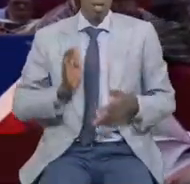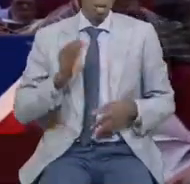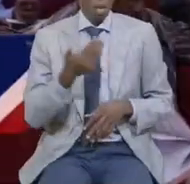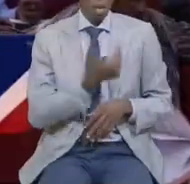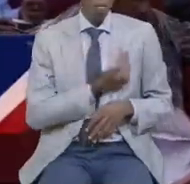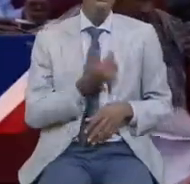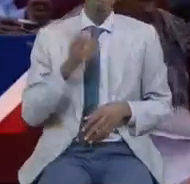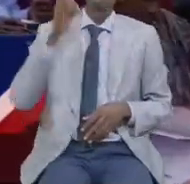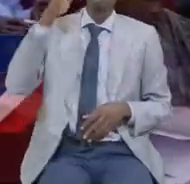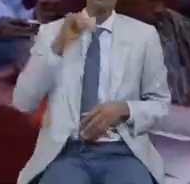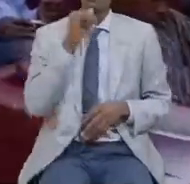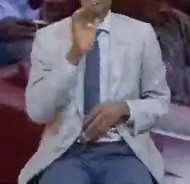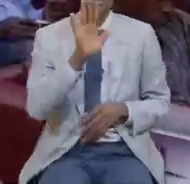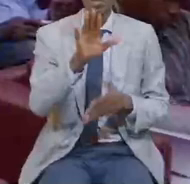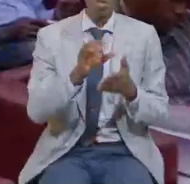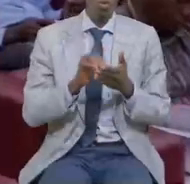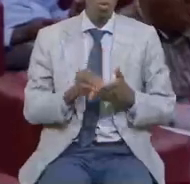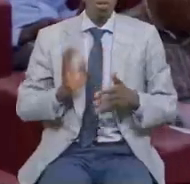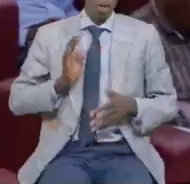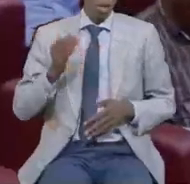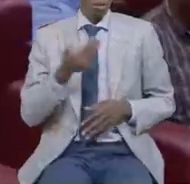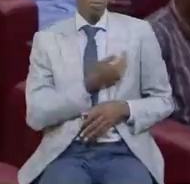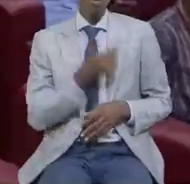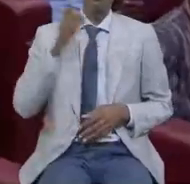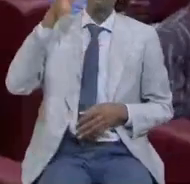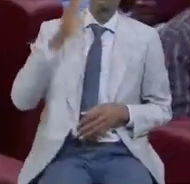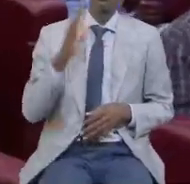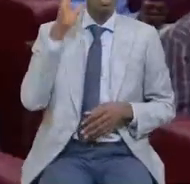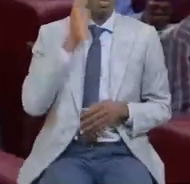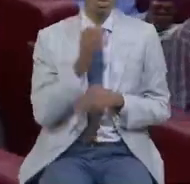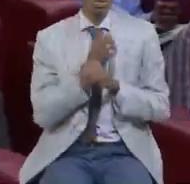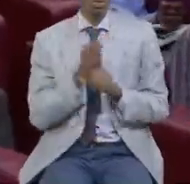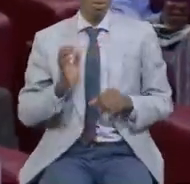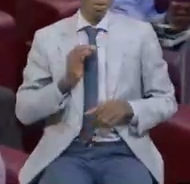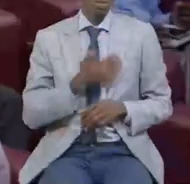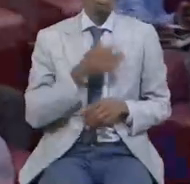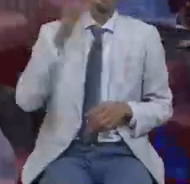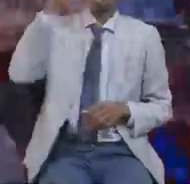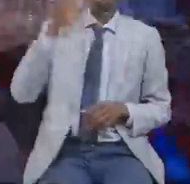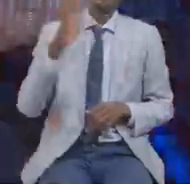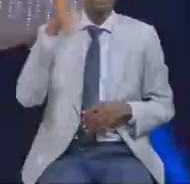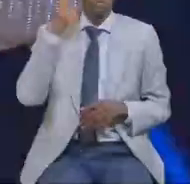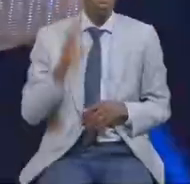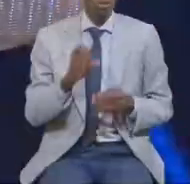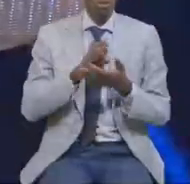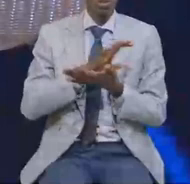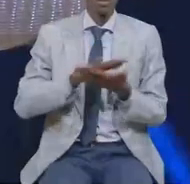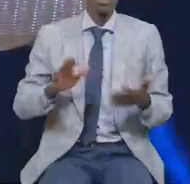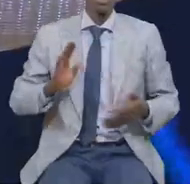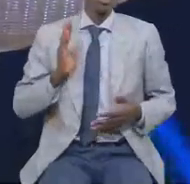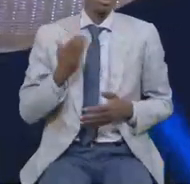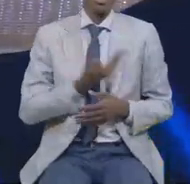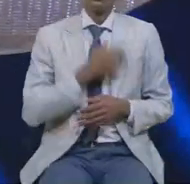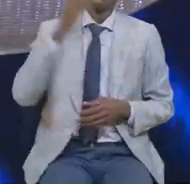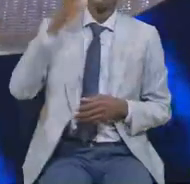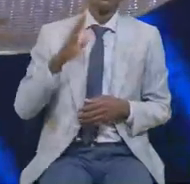Notre Dieu, notre Dieu. Nous sommes sauvés, notre Dieu. Nous sommes sanctifiés, nous sommes consacrés. Nous avons remis notre vie entre